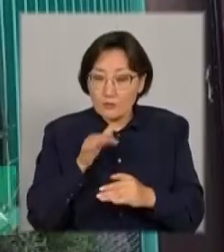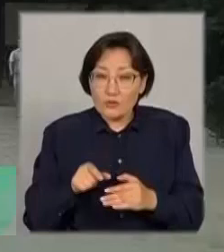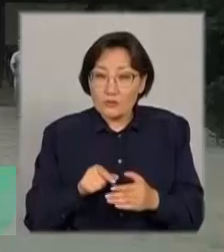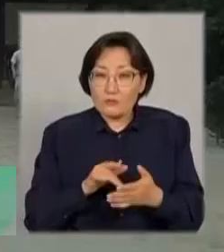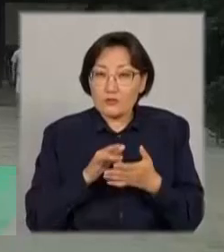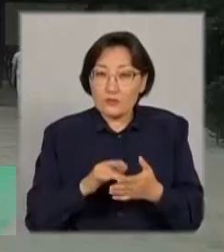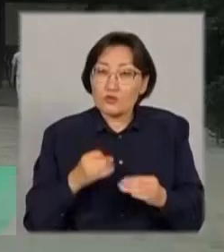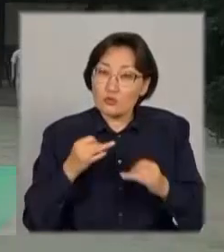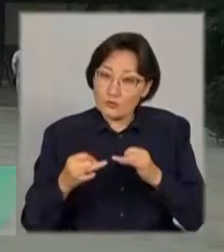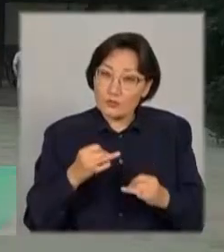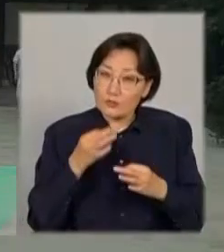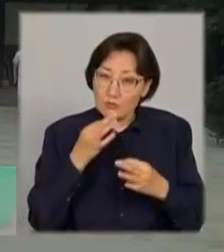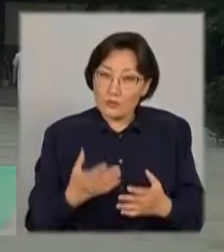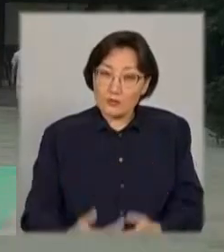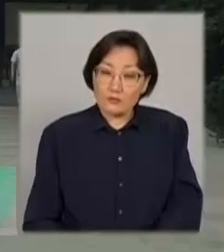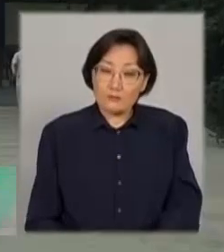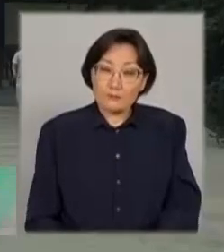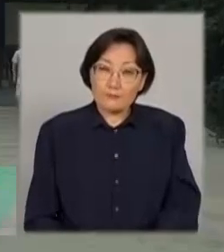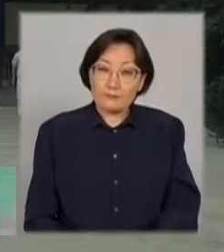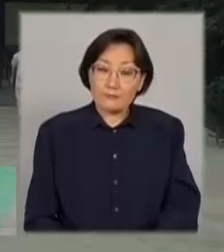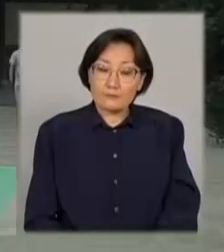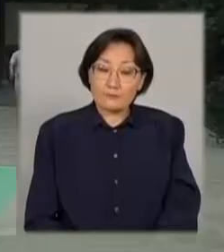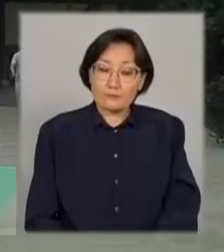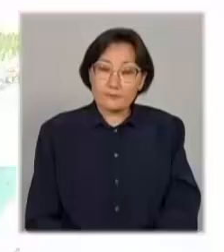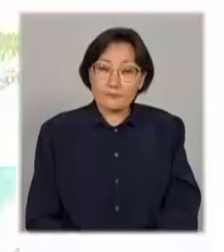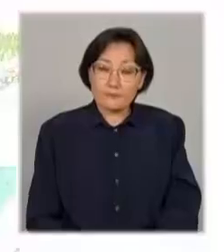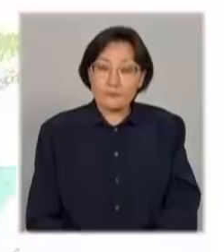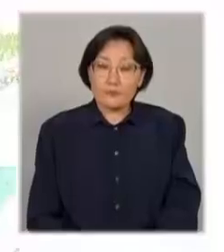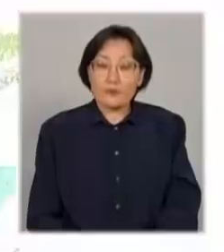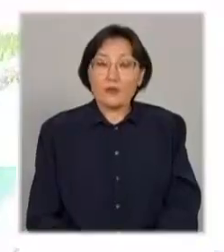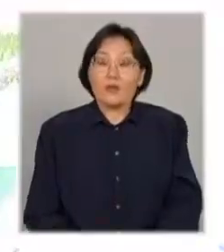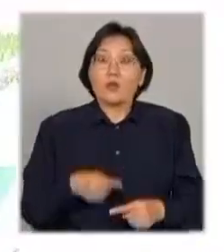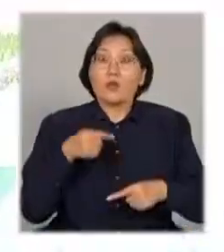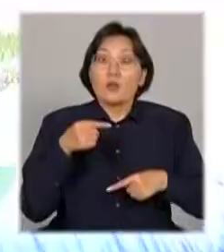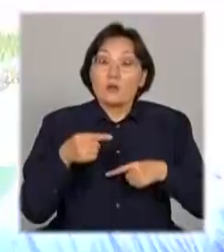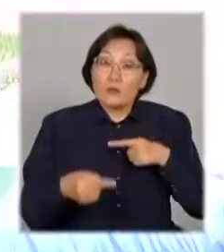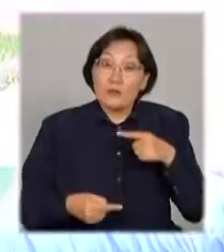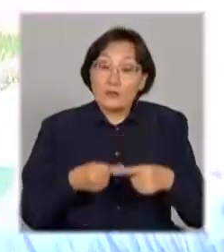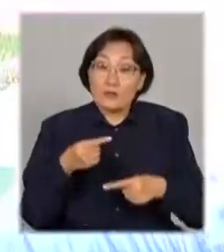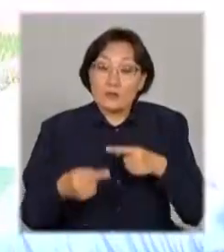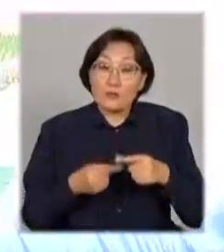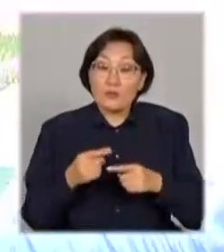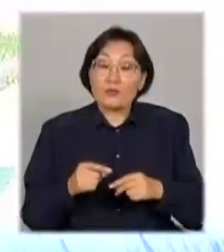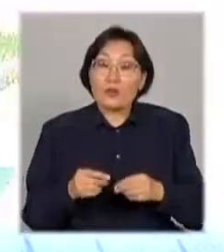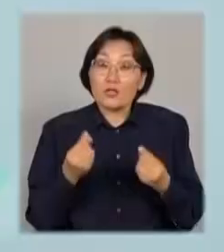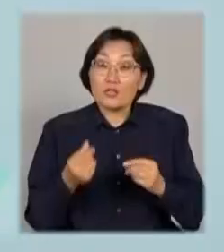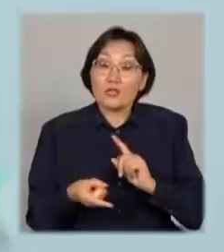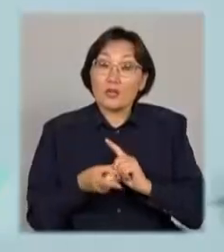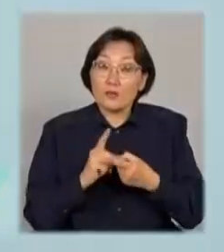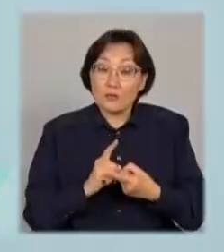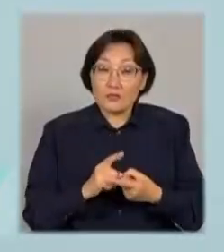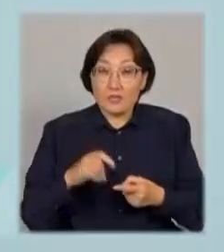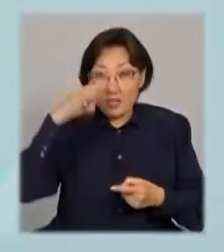отыр. Петропавл қаласы әкімінің орынбасары бұл мәселе жемқорлық фактілерін болдырмау үшін жасалғанын айтады. Сөзінше тұрғындар